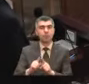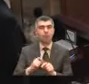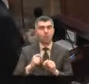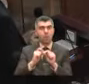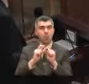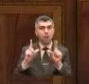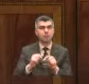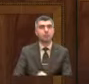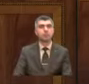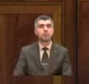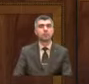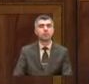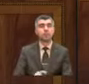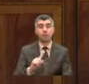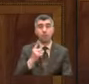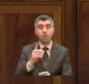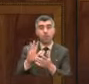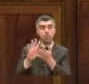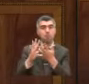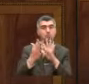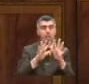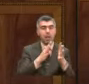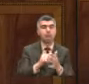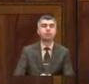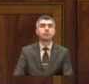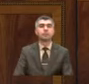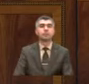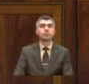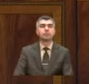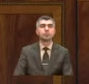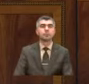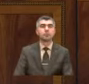البداية، أبدأ بالبيئة. احنا في مؤسسة